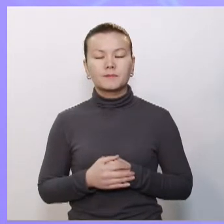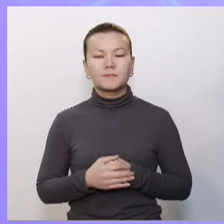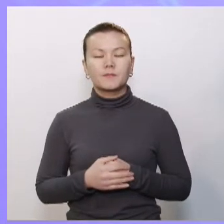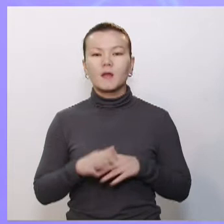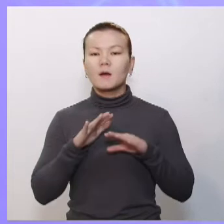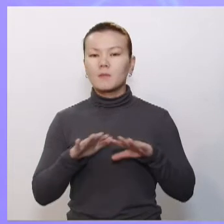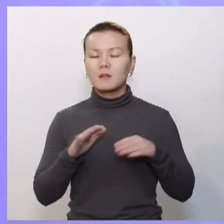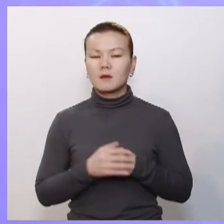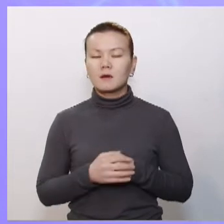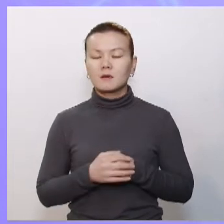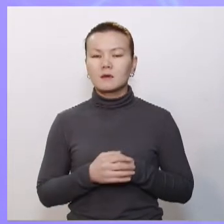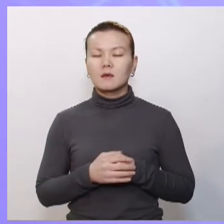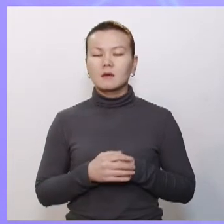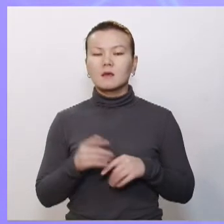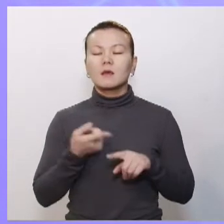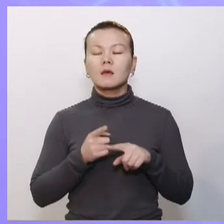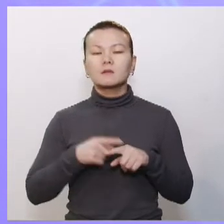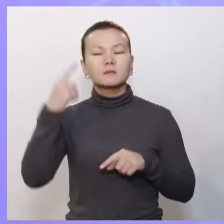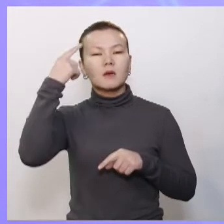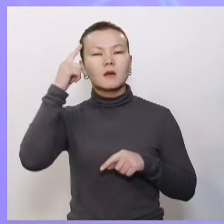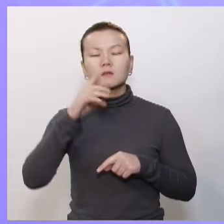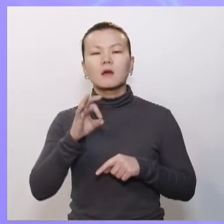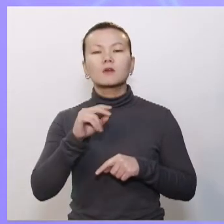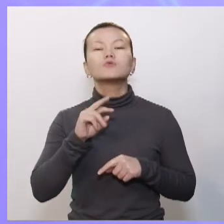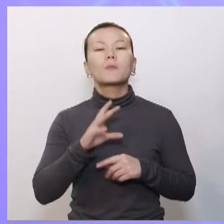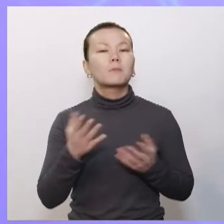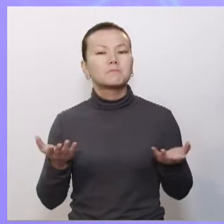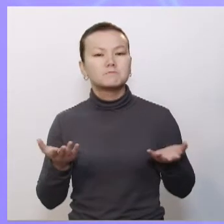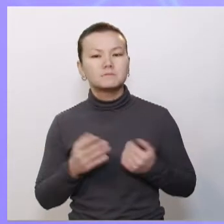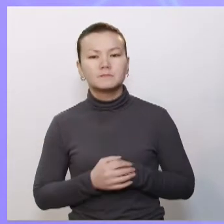Балдар, бул табышмактар эмне жөнүндө?